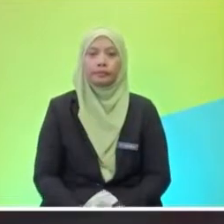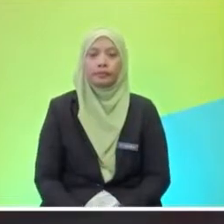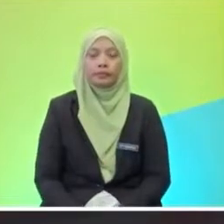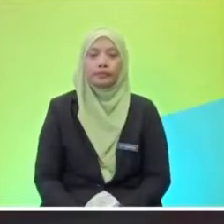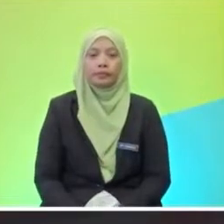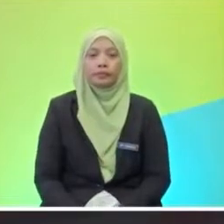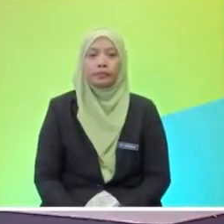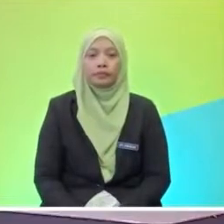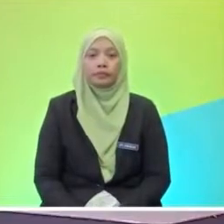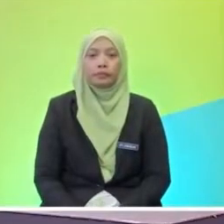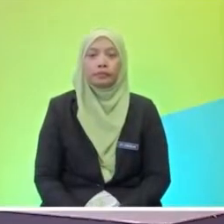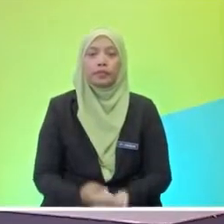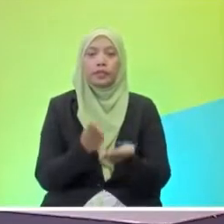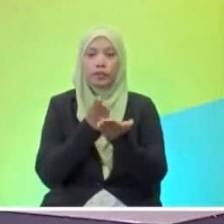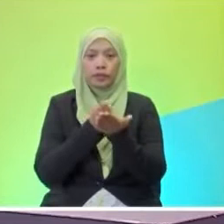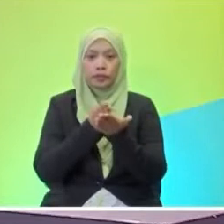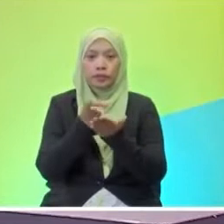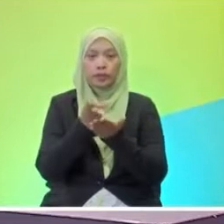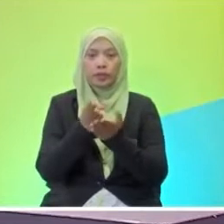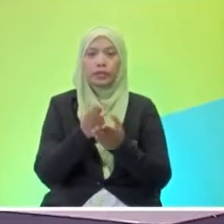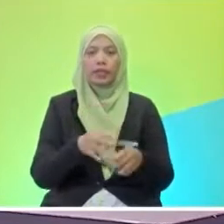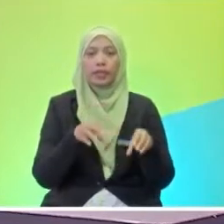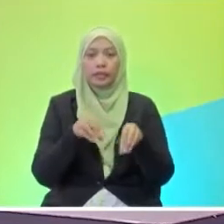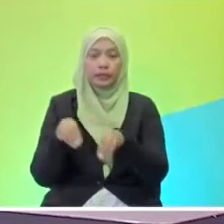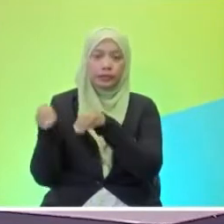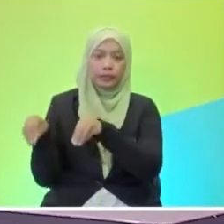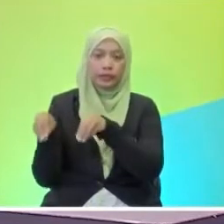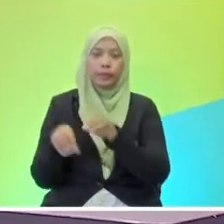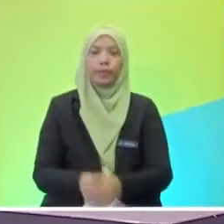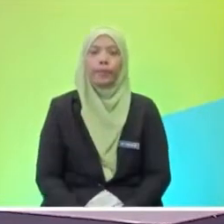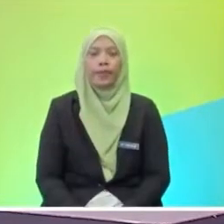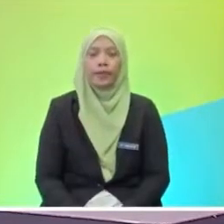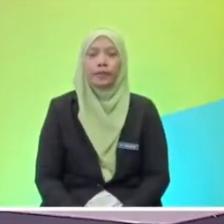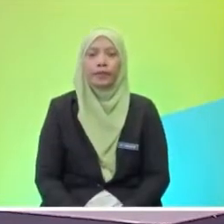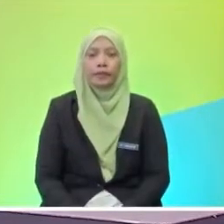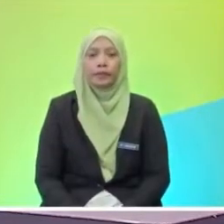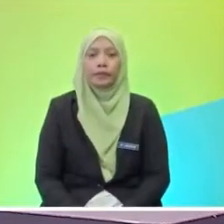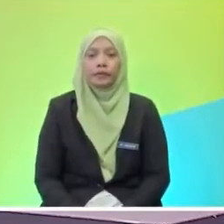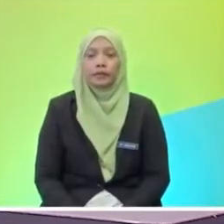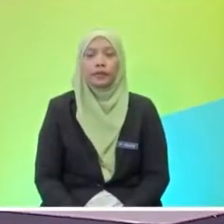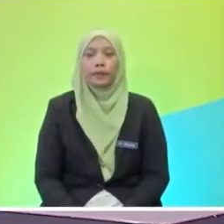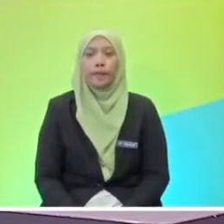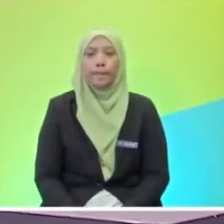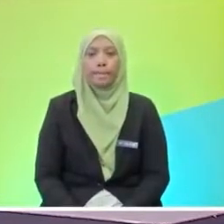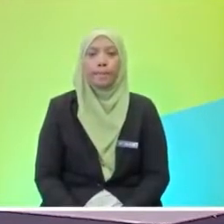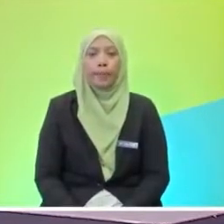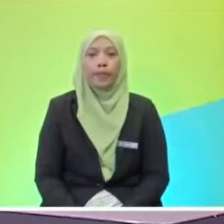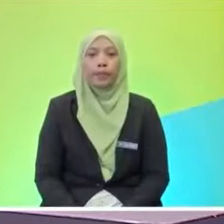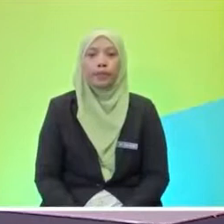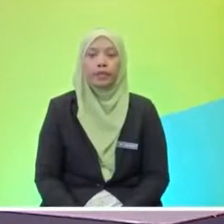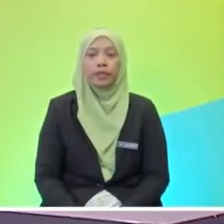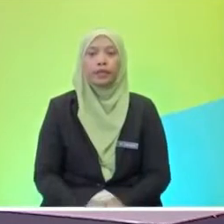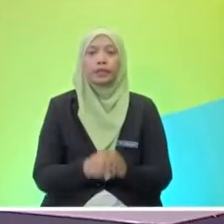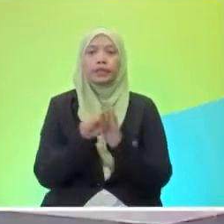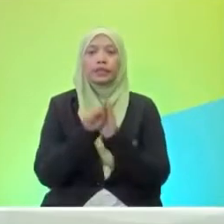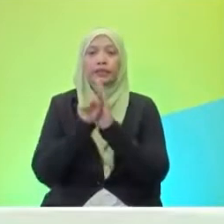Oke next pengasingan Oke proses mengasingkan sisa yang boleh di kita smule dan